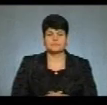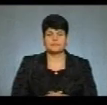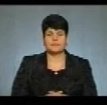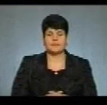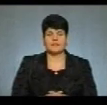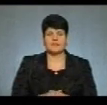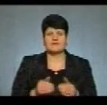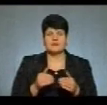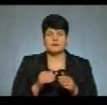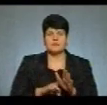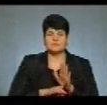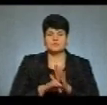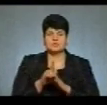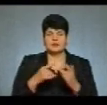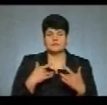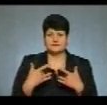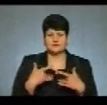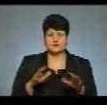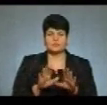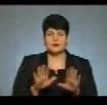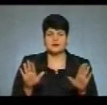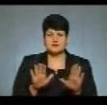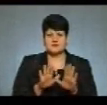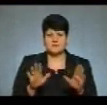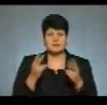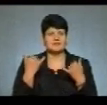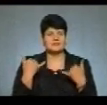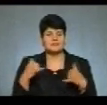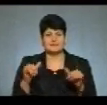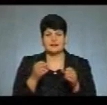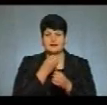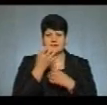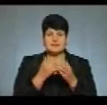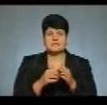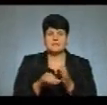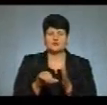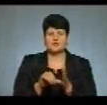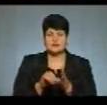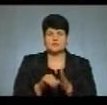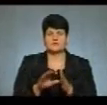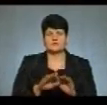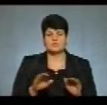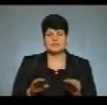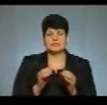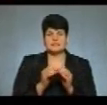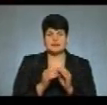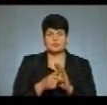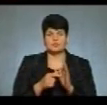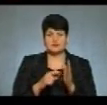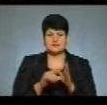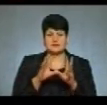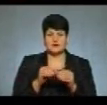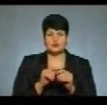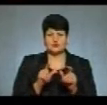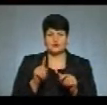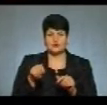Відкриває виставку ансамбль «Гармонія», виконуючи композицію «Дивна квітка». Серед учасників ансамблю – учениця 10 класу Тернопільської загальноосвітньої школи